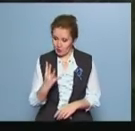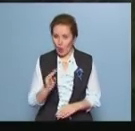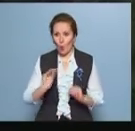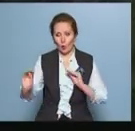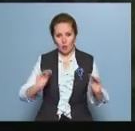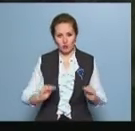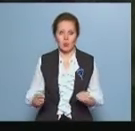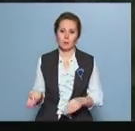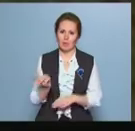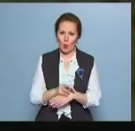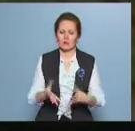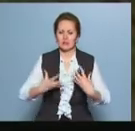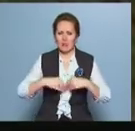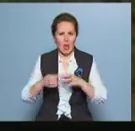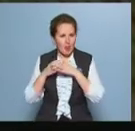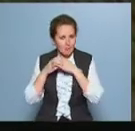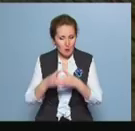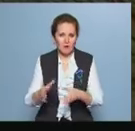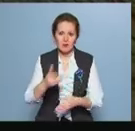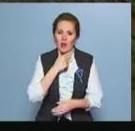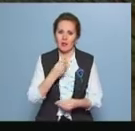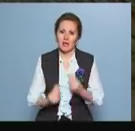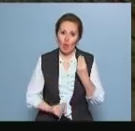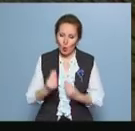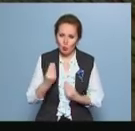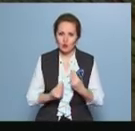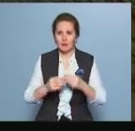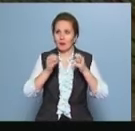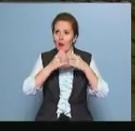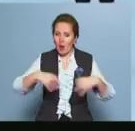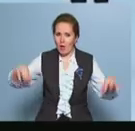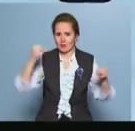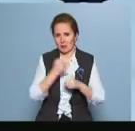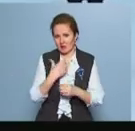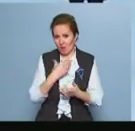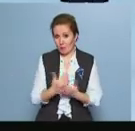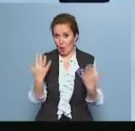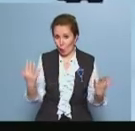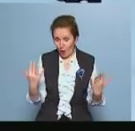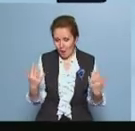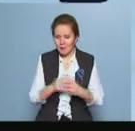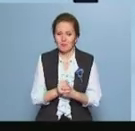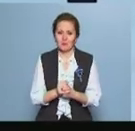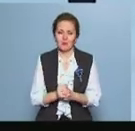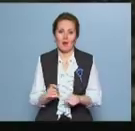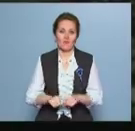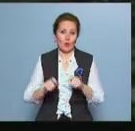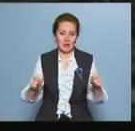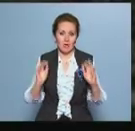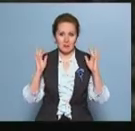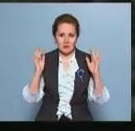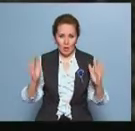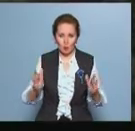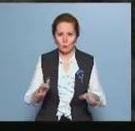уже приходят целыми семьями. Все игрушки и гирлянды сделаны своими руками. В открытом саду пройдет новогодняя экоакция